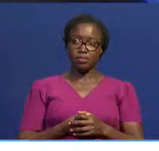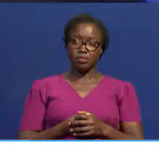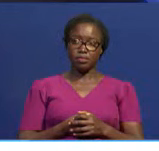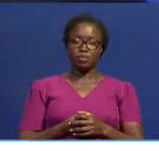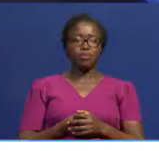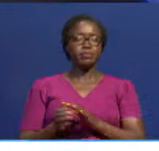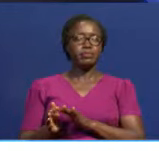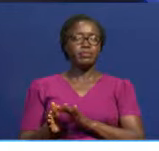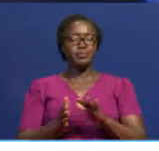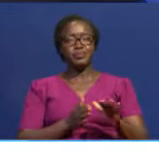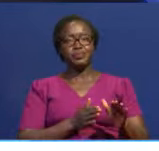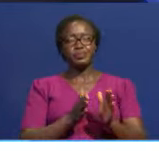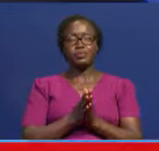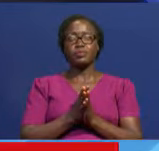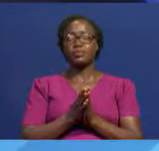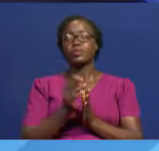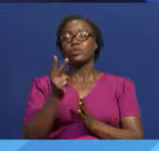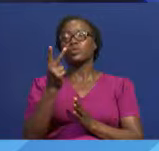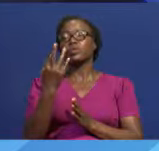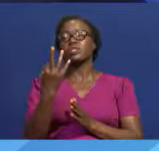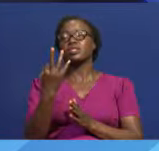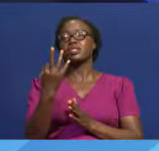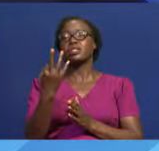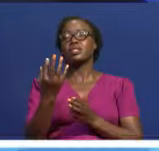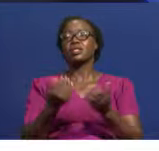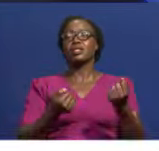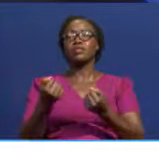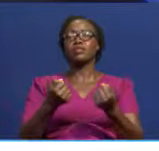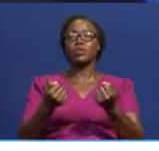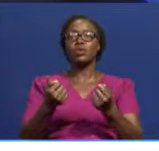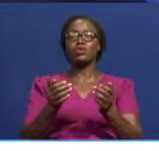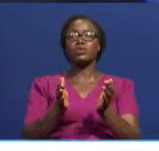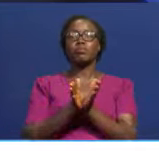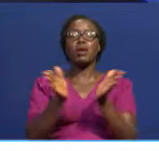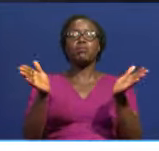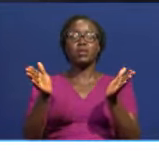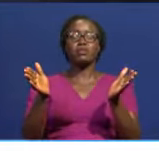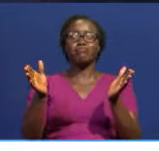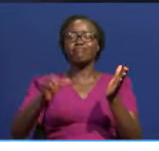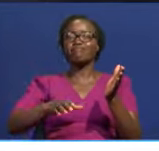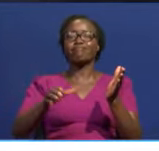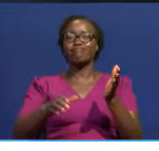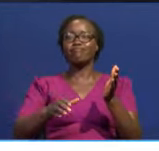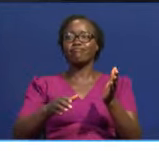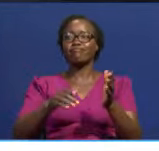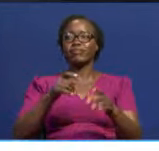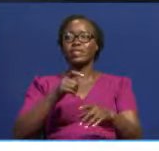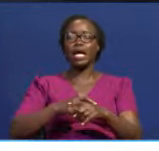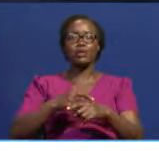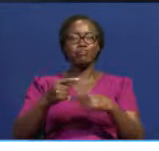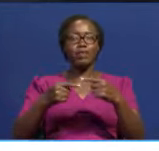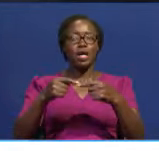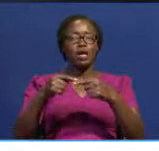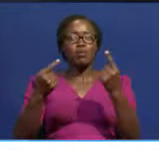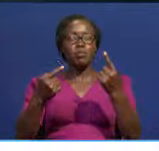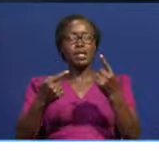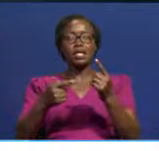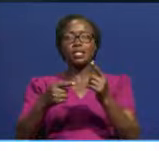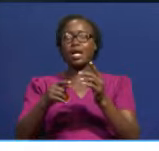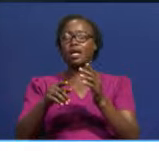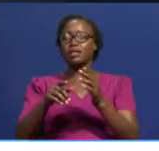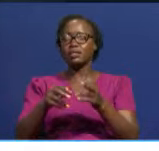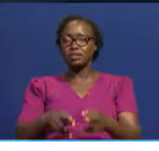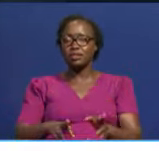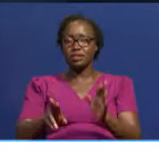Baadaye kwingineko ni kwa magari 23 ya uchukuzi wa umma yalinaswa wakati wa operesheni dhidi ya magari yaliyokiuka kanuni za barabarani